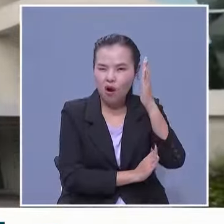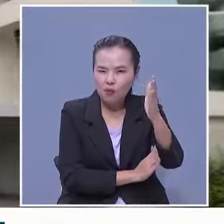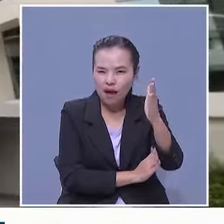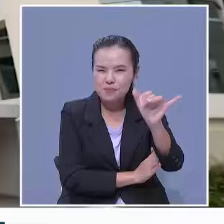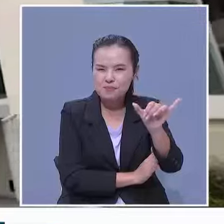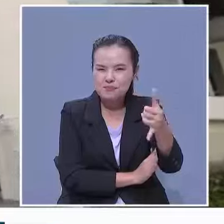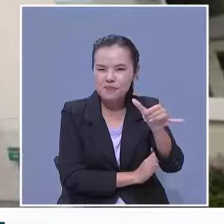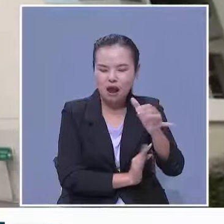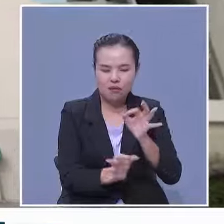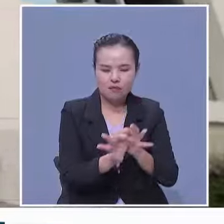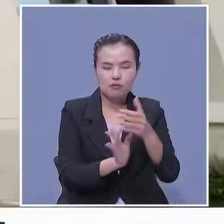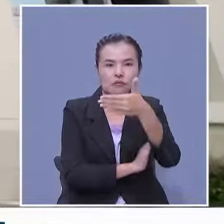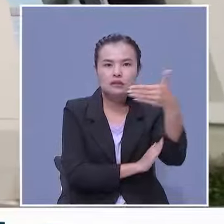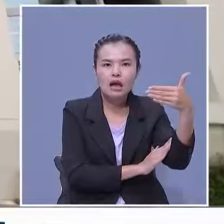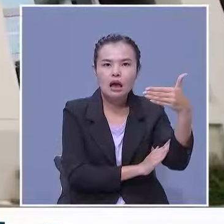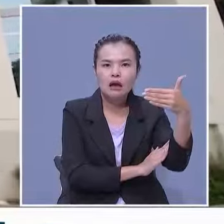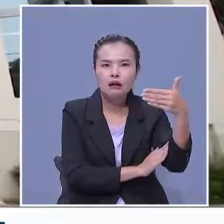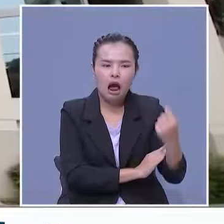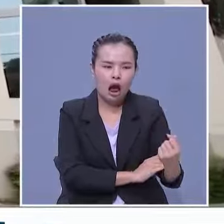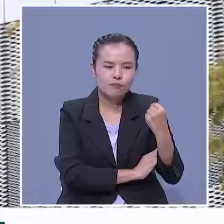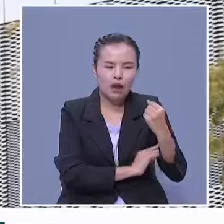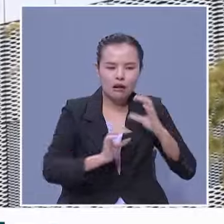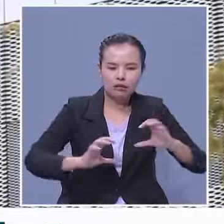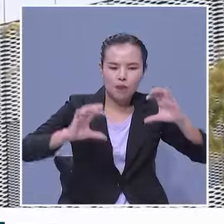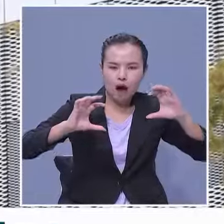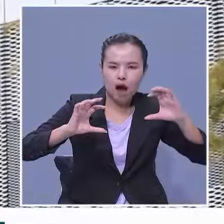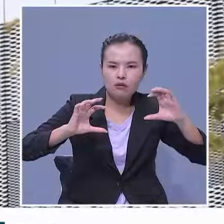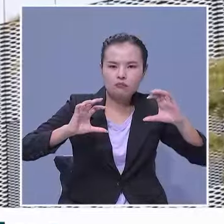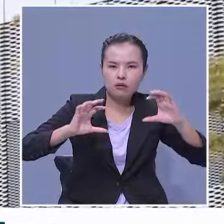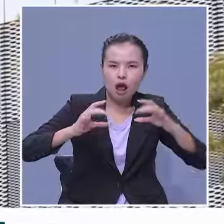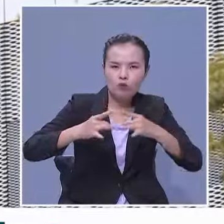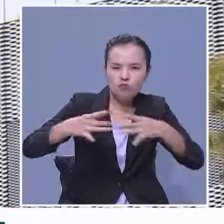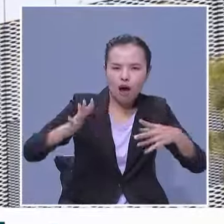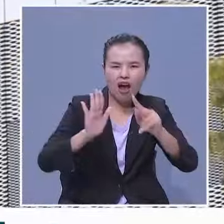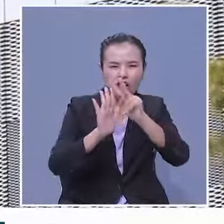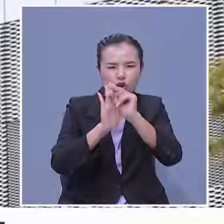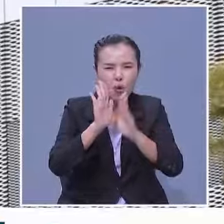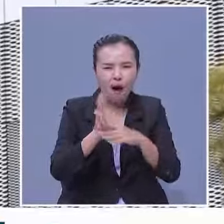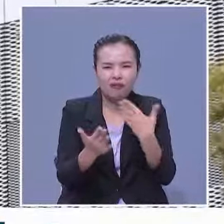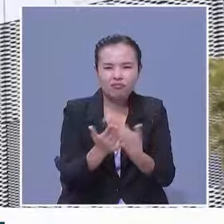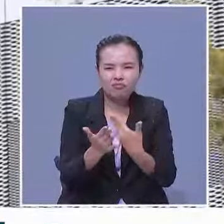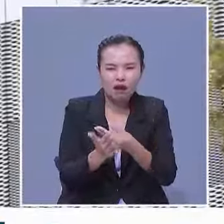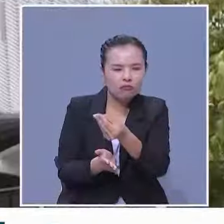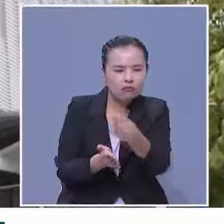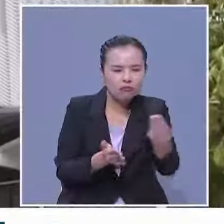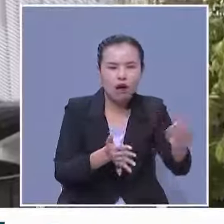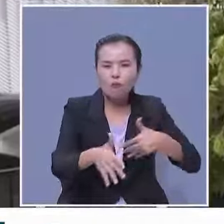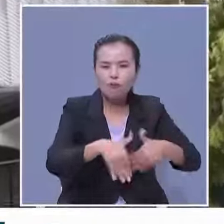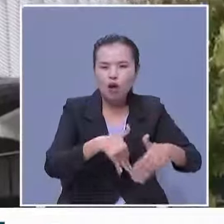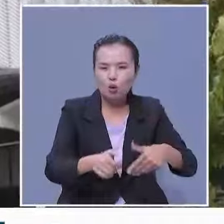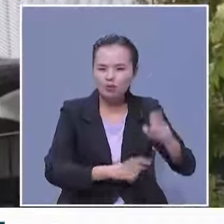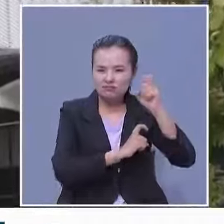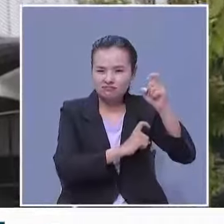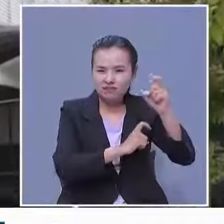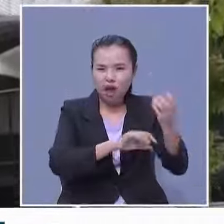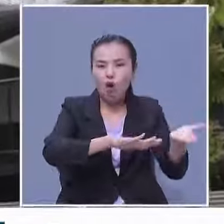การที่แบงค์ชาติไม่สามารถคานอำนาจรัฐบาลที่มุ่งแต่ทำนโยบายประชานิยมเช่นนี้จะทำให้ประเทศต้องสุ่มเสี่ยงกับความ